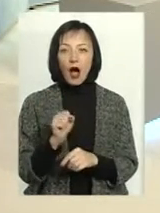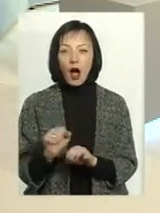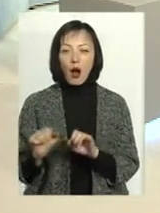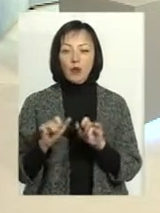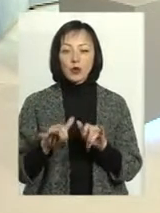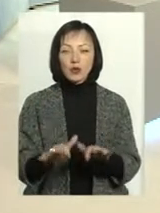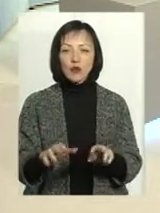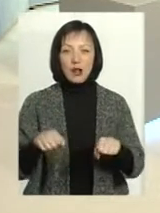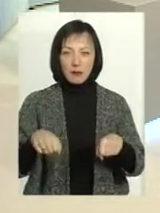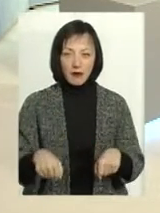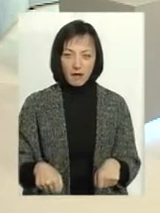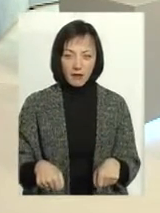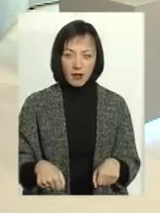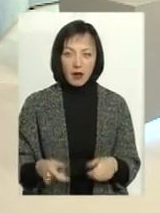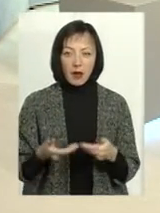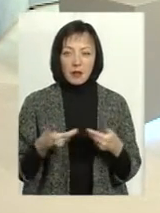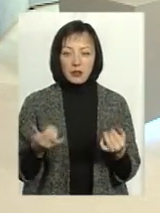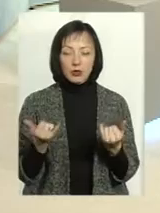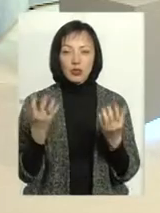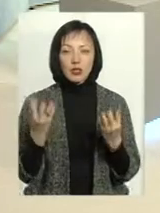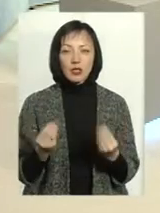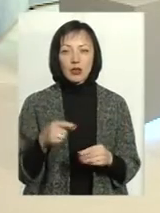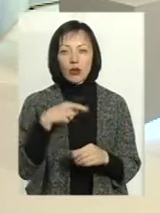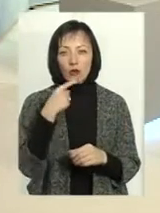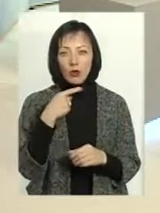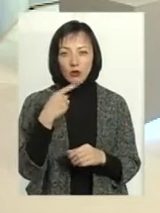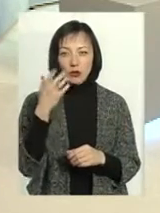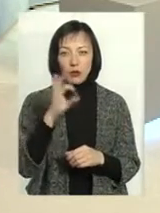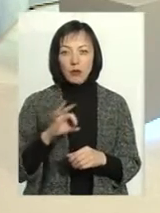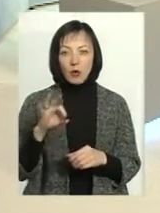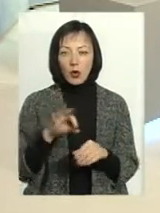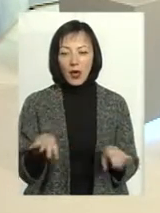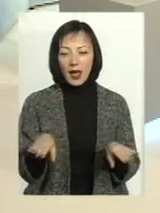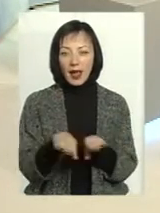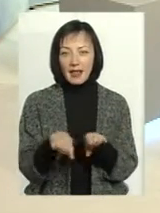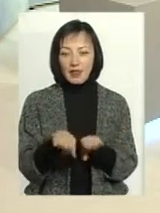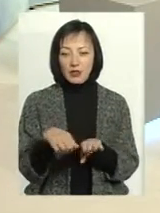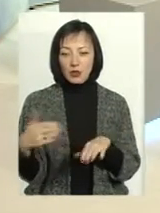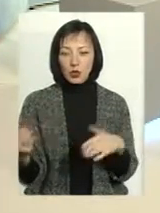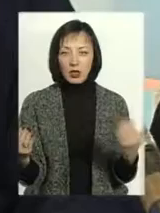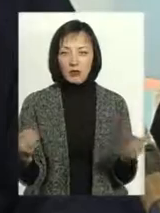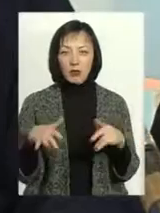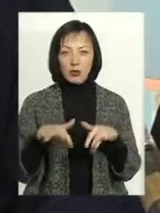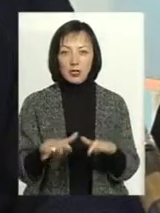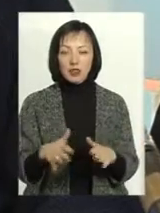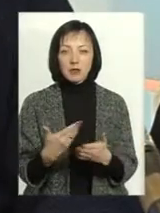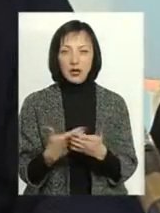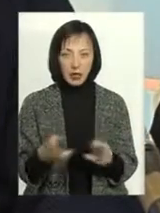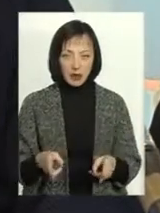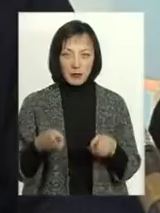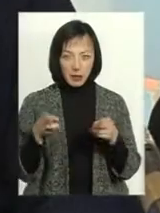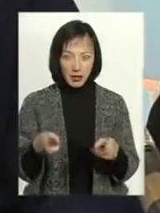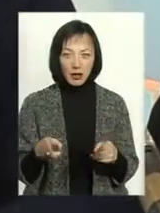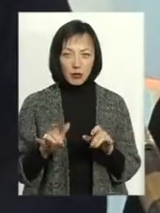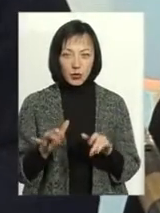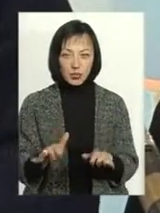права. Угу. Ми на сьогоднішній день, говорячи про рівність сторін в процесах, зокрема, візьмемо кримінальний, да,